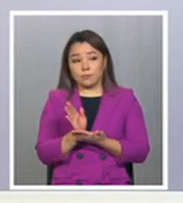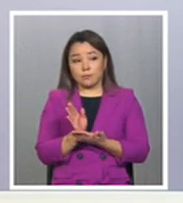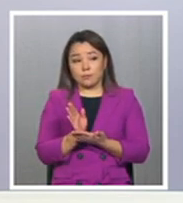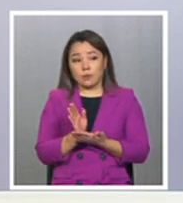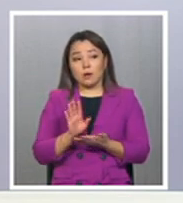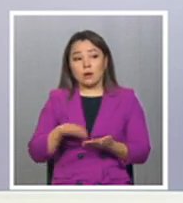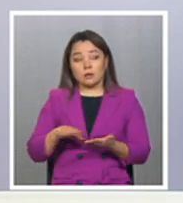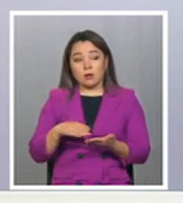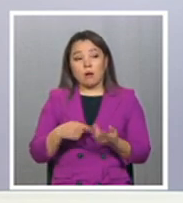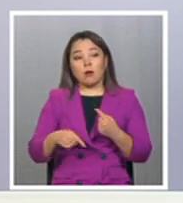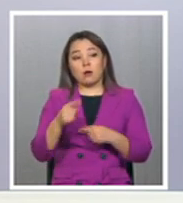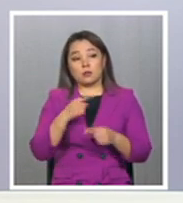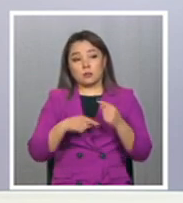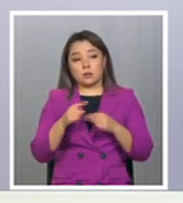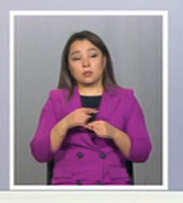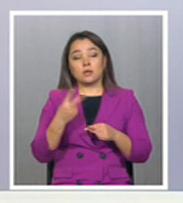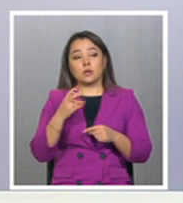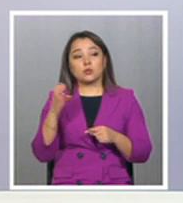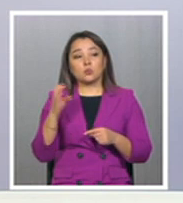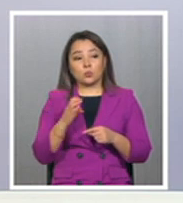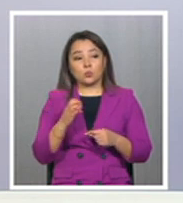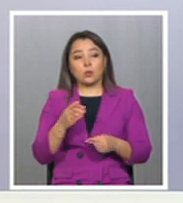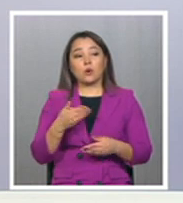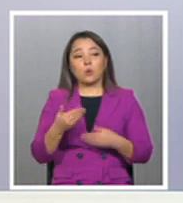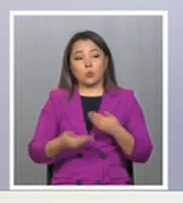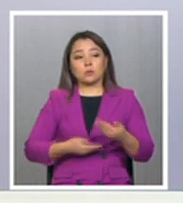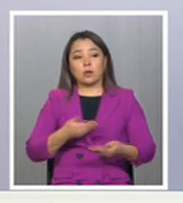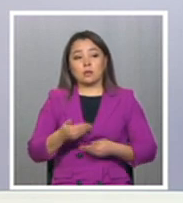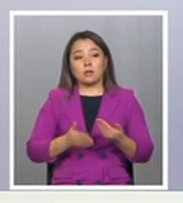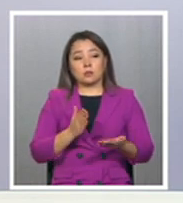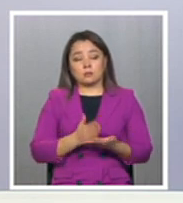Және артқа қарай 2 секунд қозғалады.